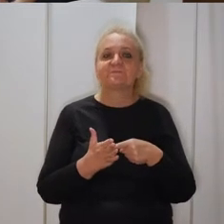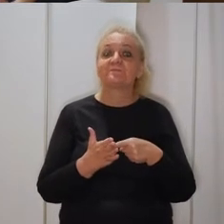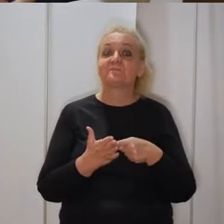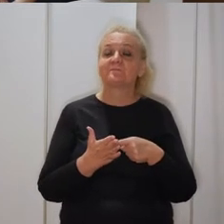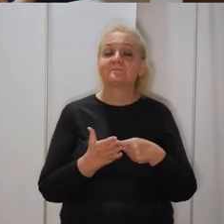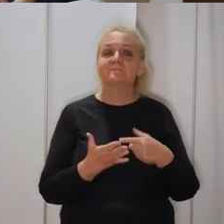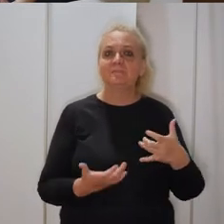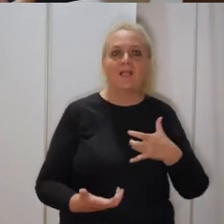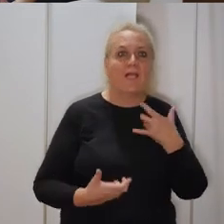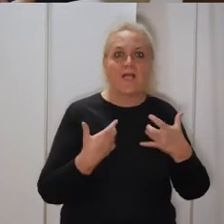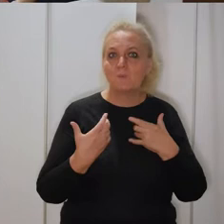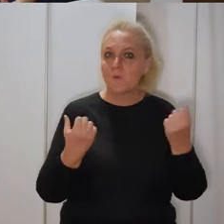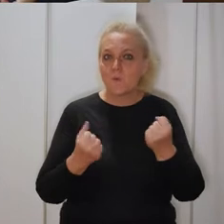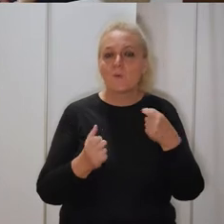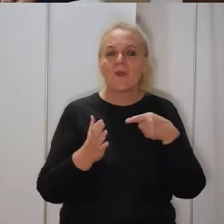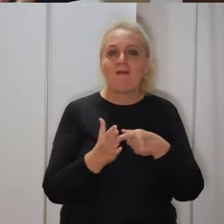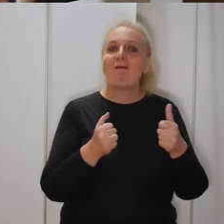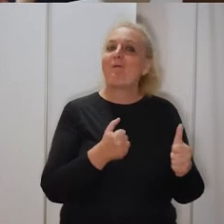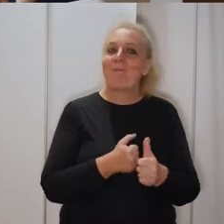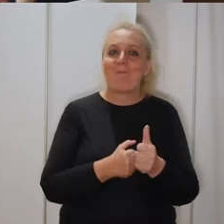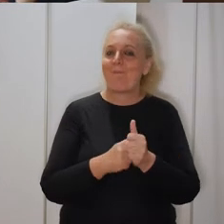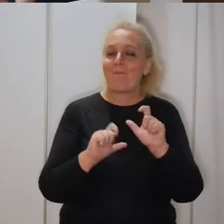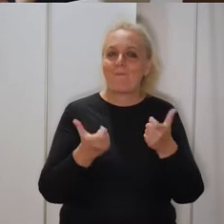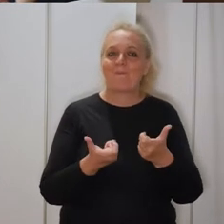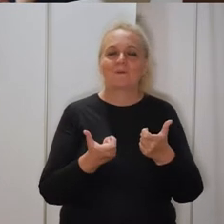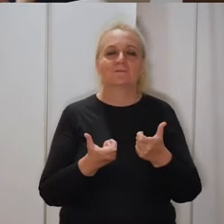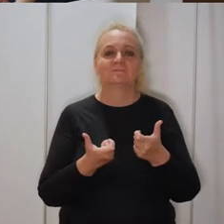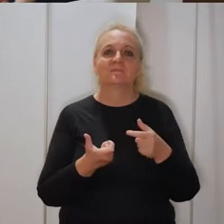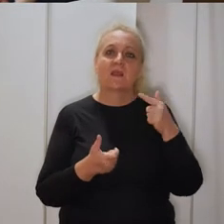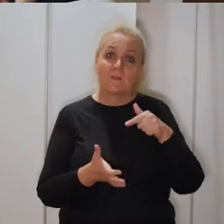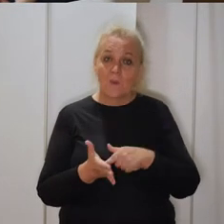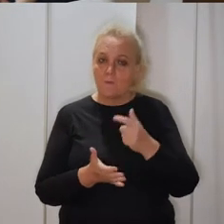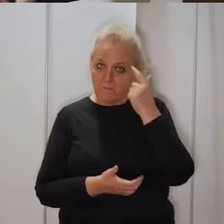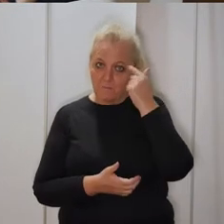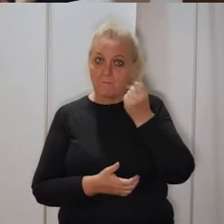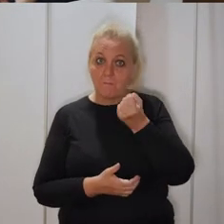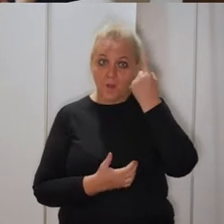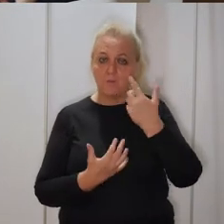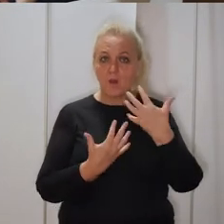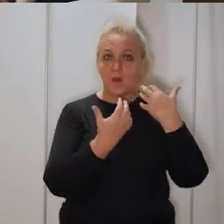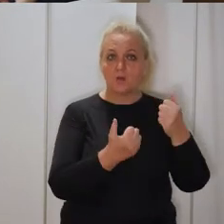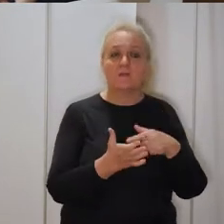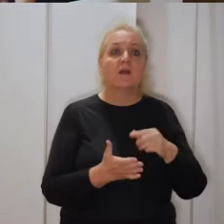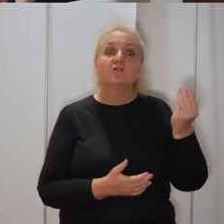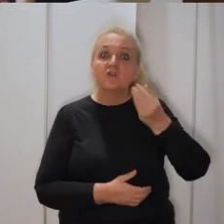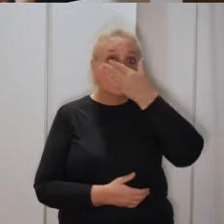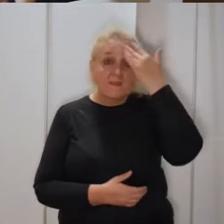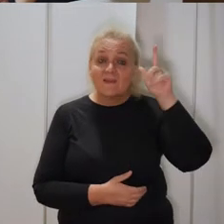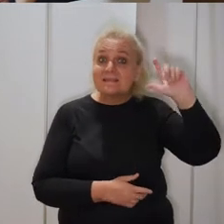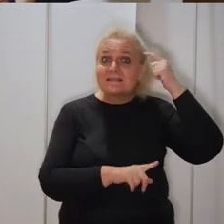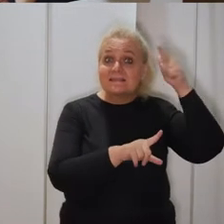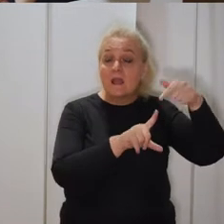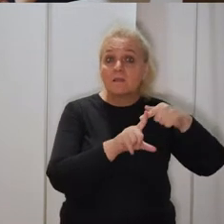dość skrajne emocje, jeżeli chodzi o odbiór w ogóle pomysłów, wtedy, kiedy jeszcze nie wiedziałam, że jeszcze Centrala wydaje